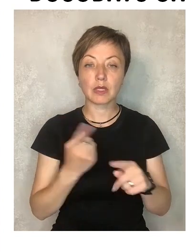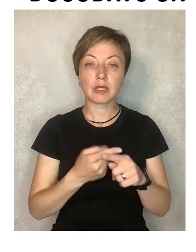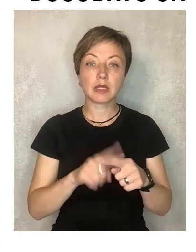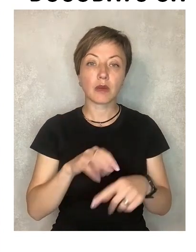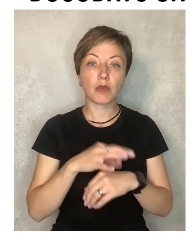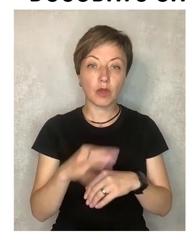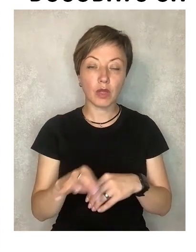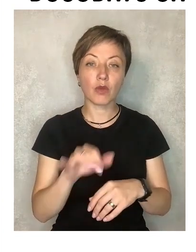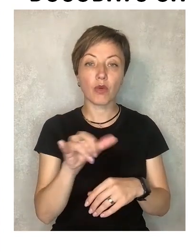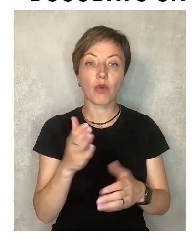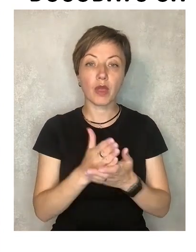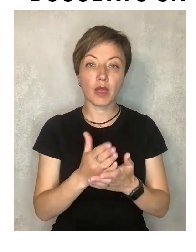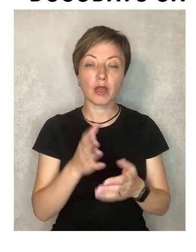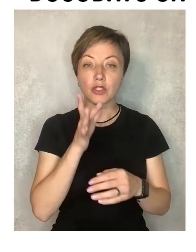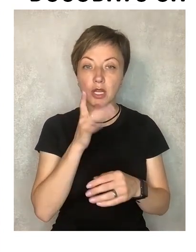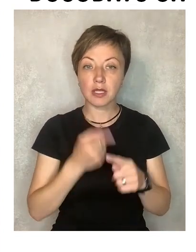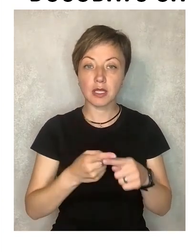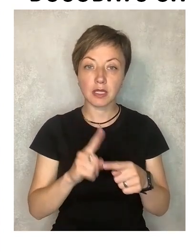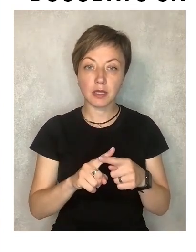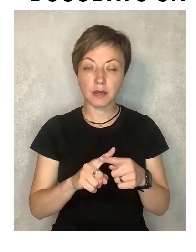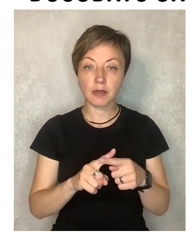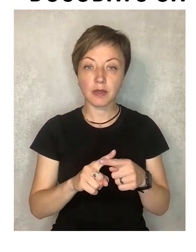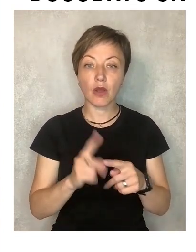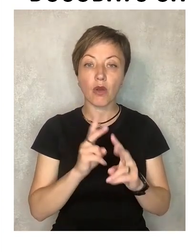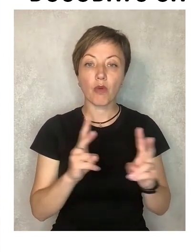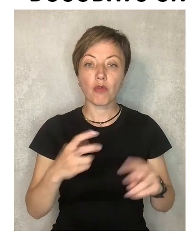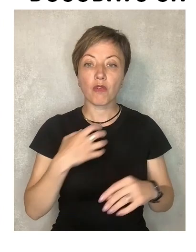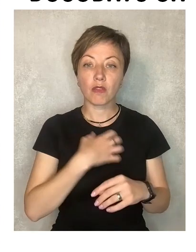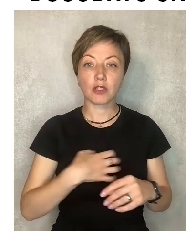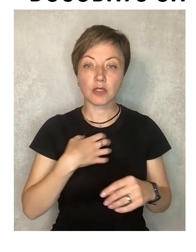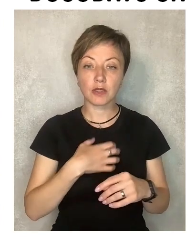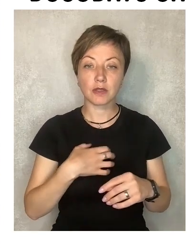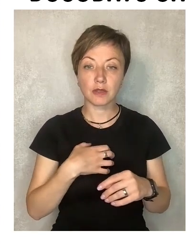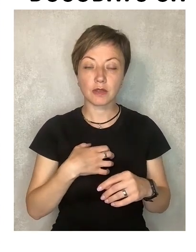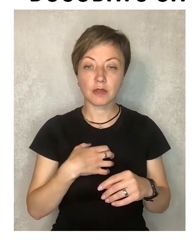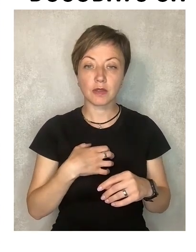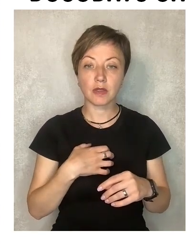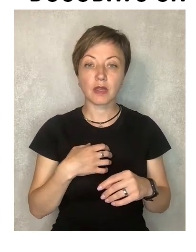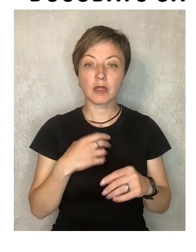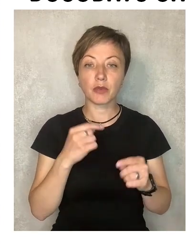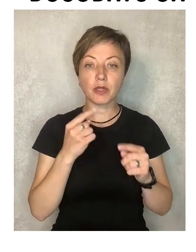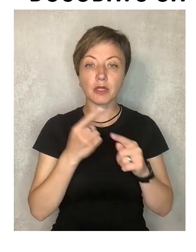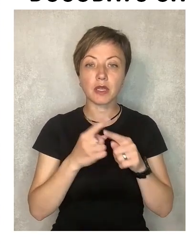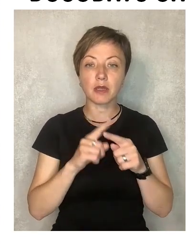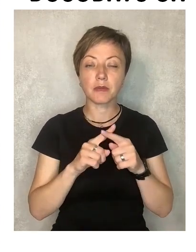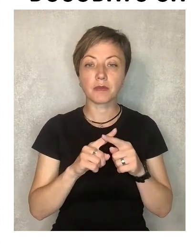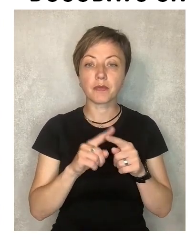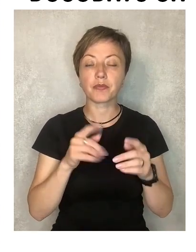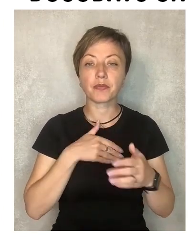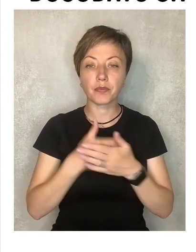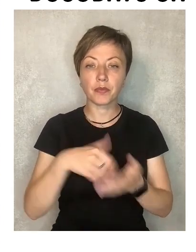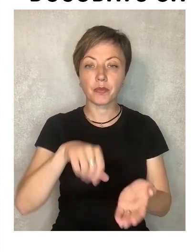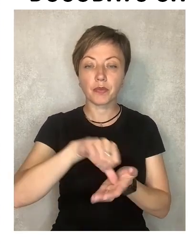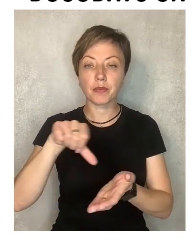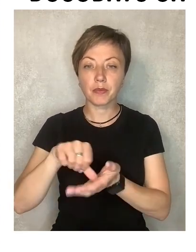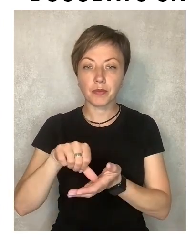є час на це, та, кому важливо і хто розставляє пріоритети, так що якась громадська участь, відвідування